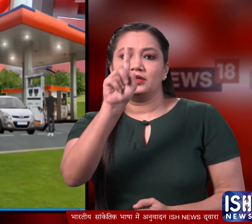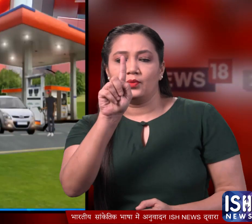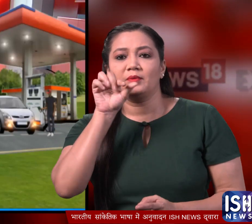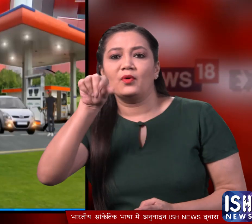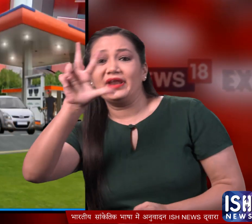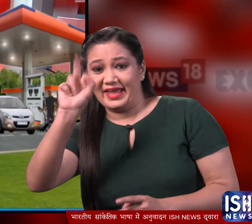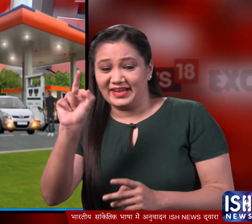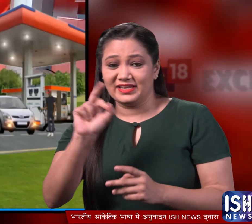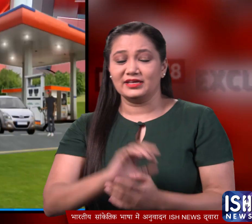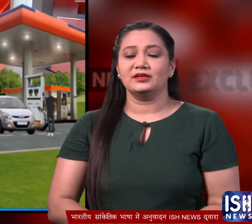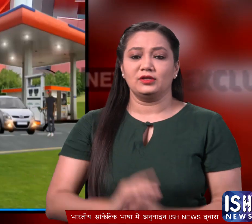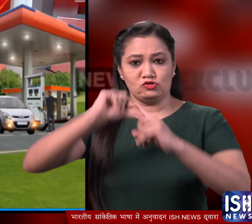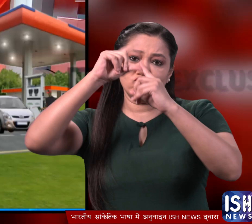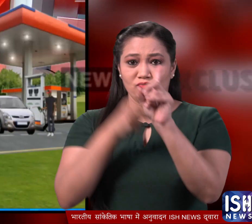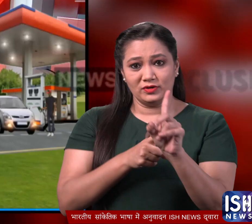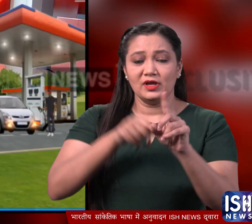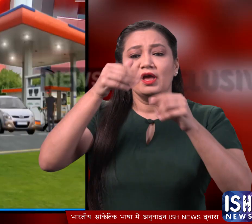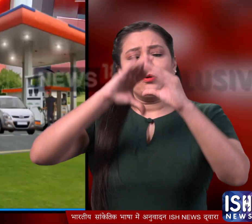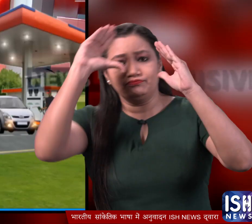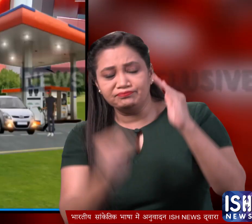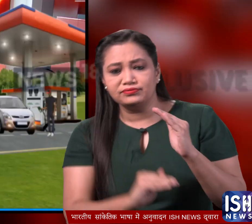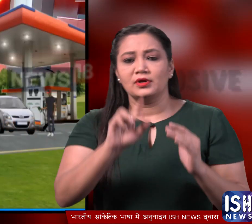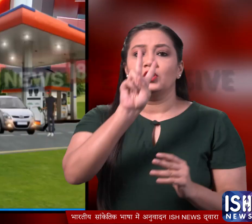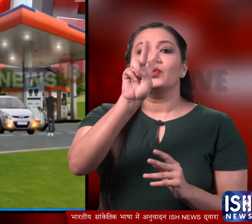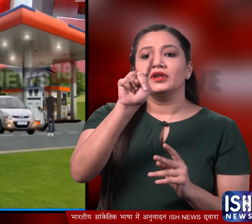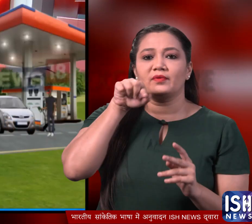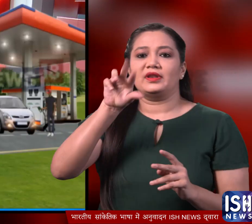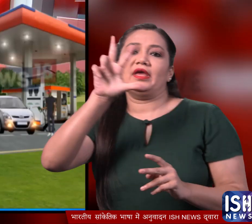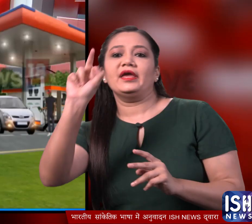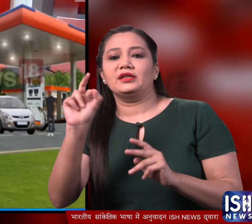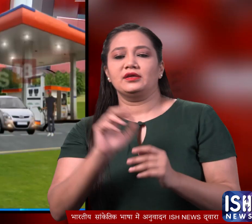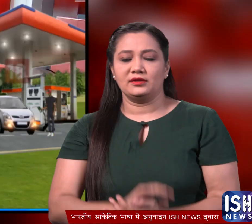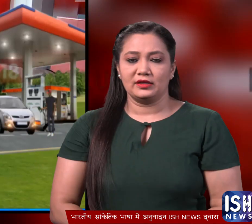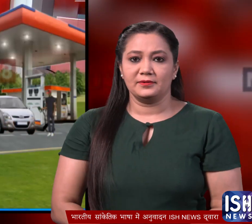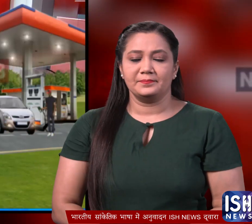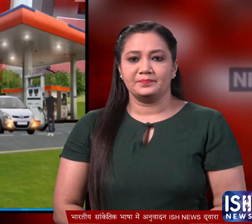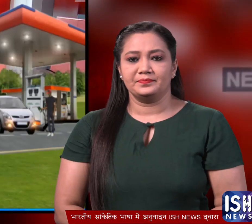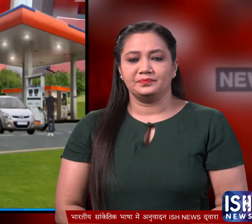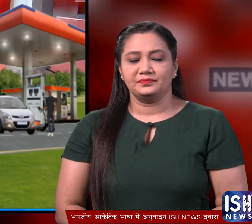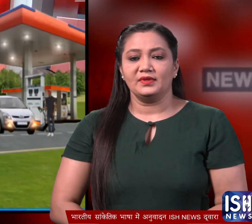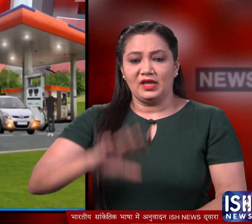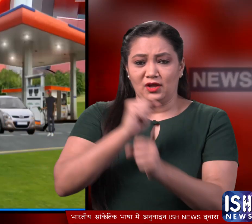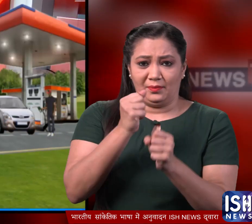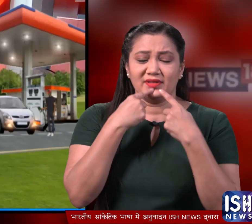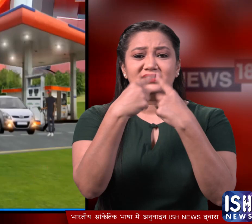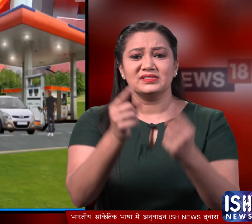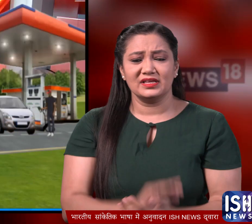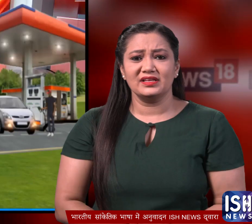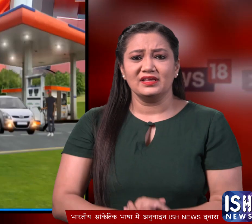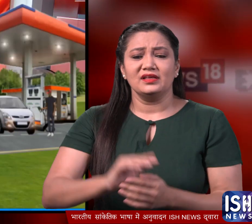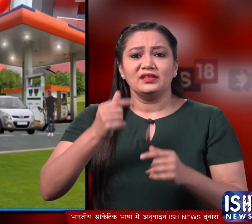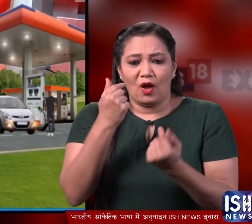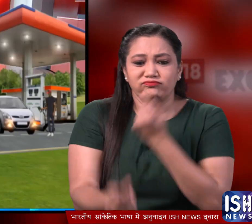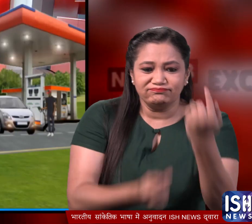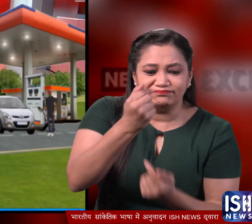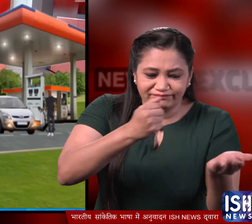روپے 80 پیسے ایکسائز ڈیوٹی لگتی ہے جو کم ہو کر 21 روپے 80 پیسے ہو جائے گی سرکار کا دعویٰ ہے یہ وقت